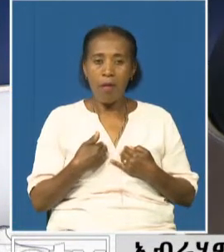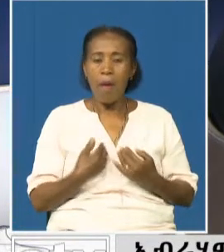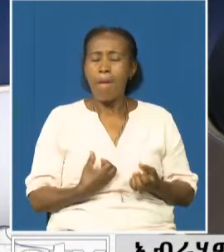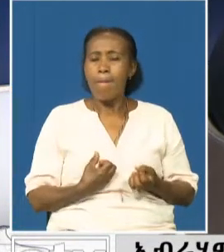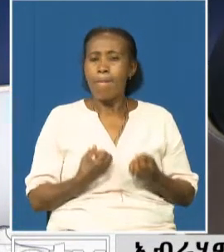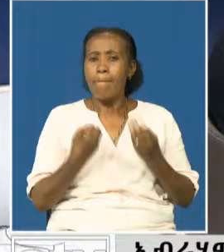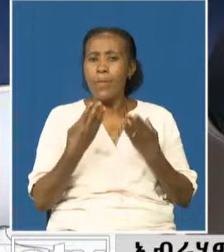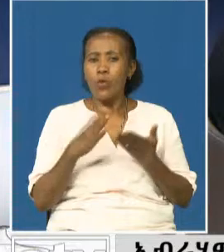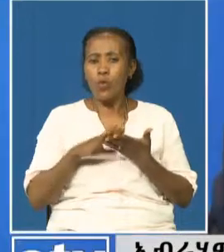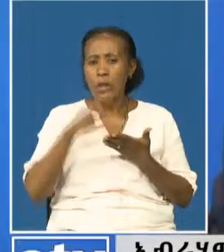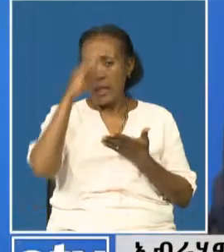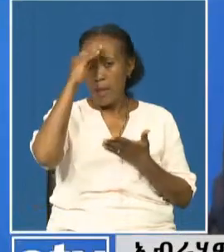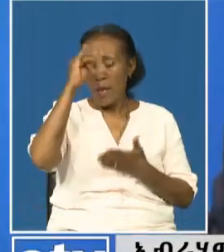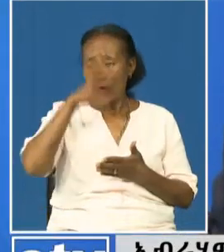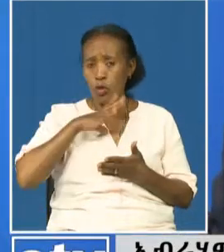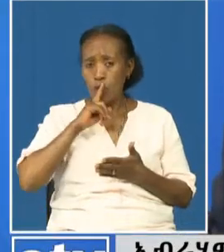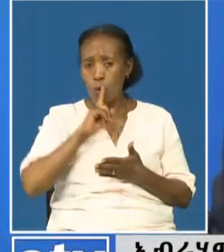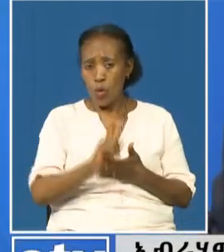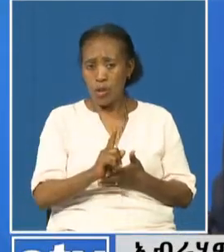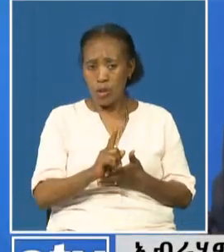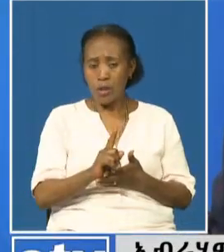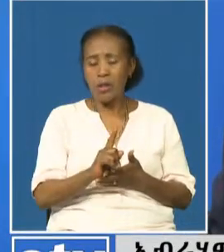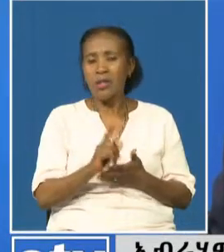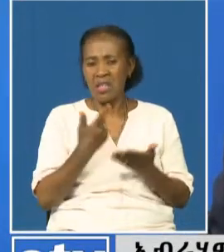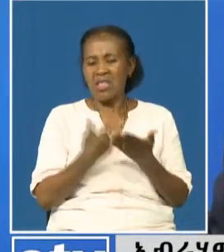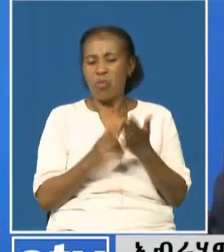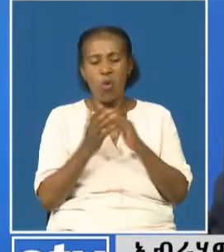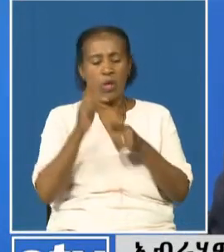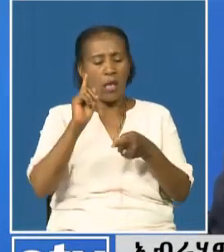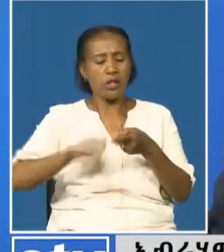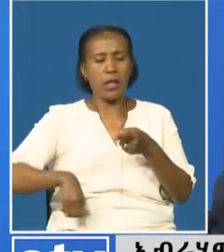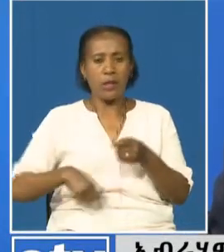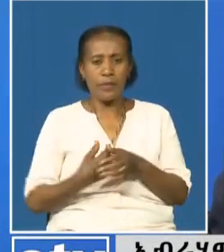ብዙ የተማርን ሰዎች ለሌሎች ሞዴል መሆን አልቻልንም።